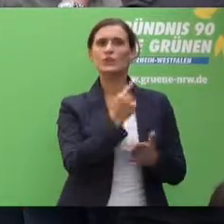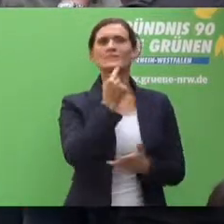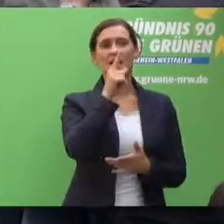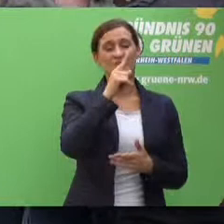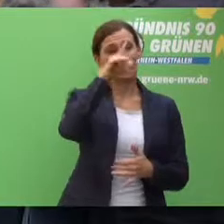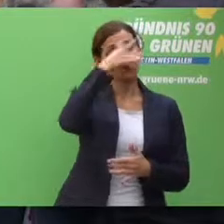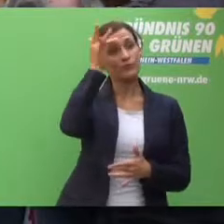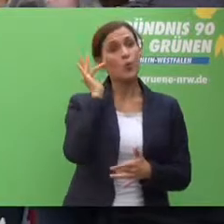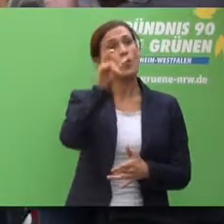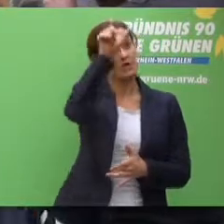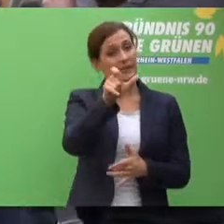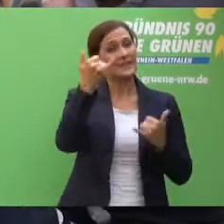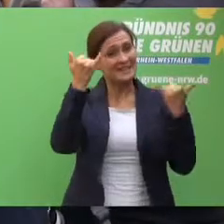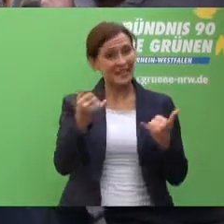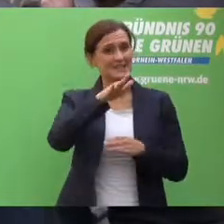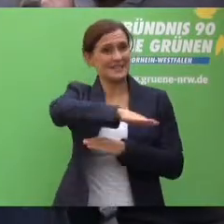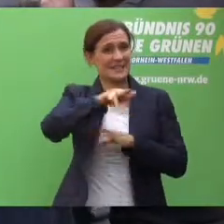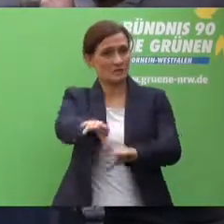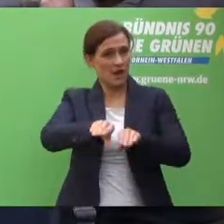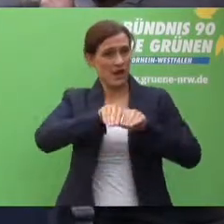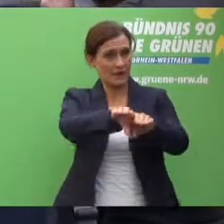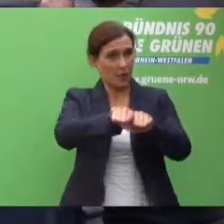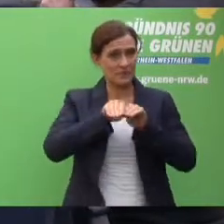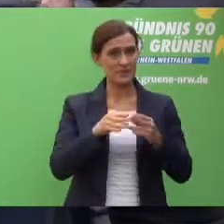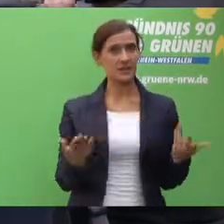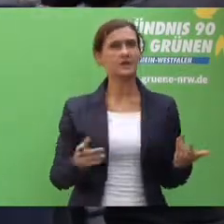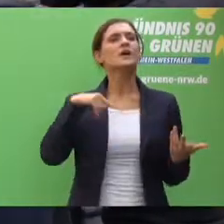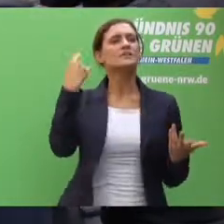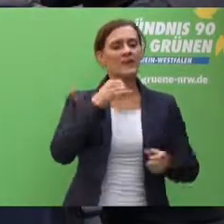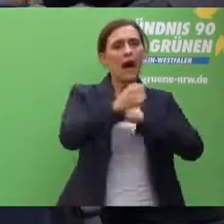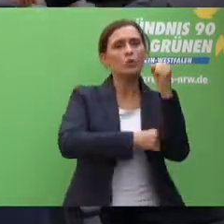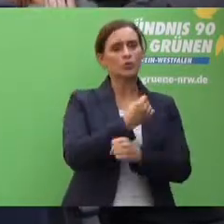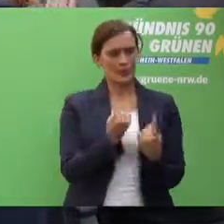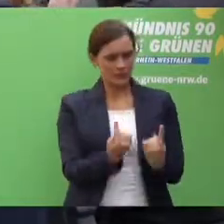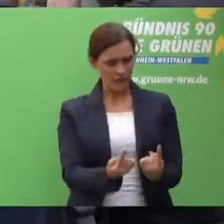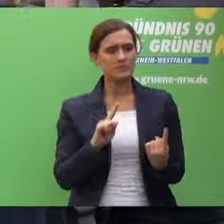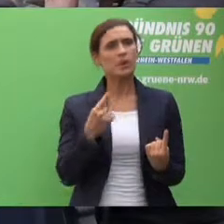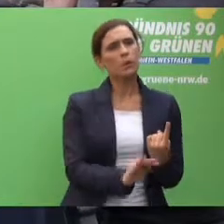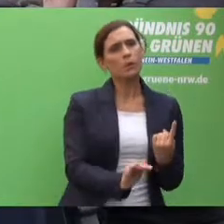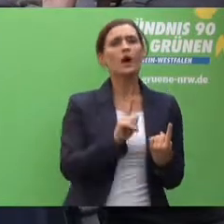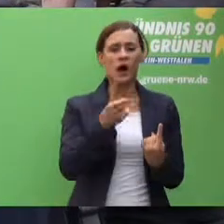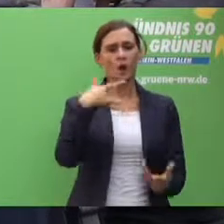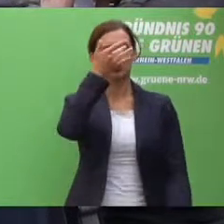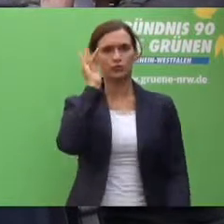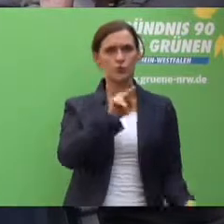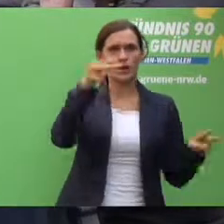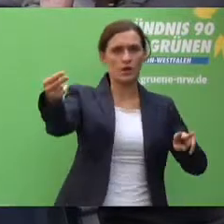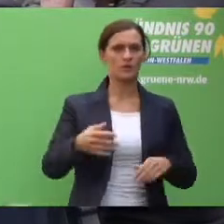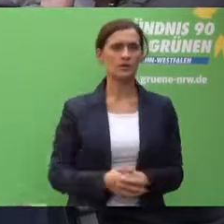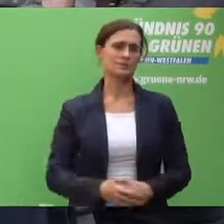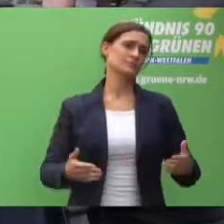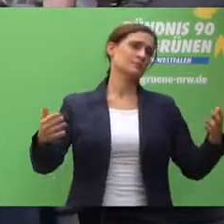Schwule Kinder haben, dann würden die auch schwul werden. Ja, liebe Leute, wenn das